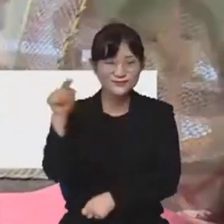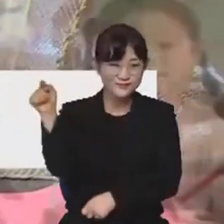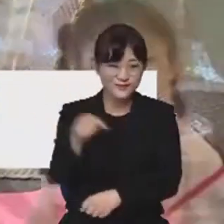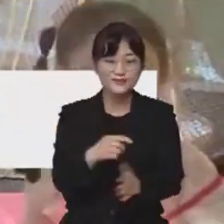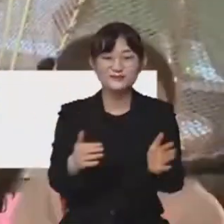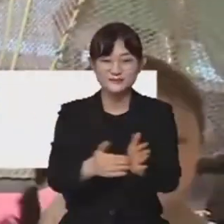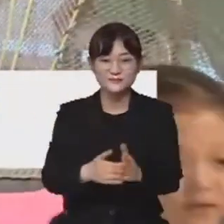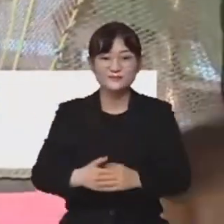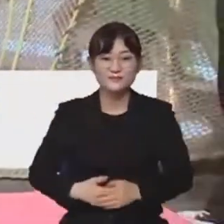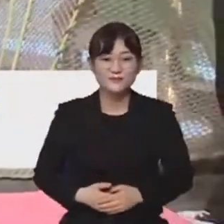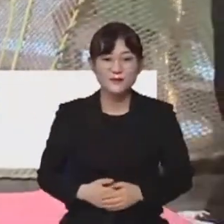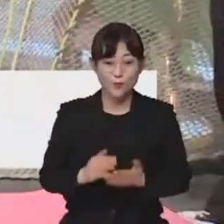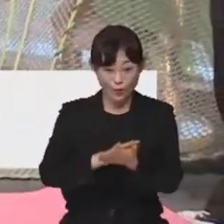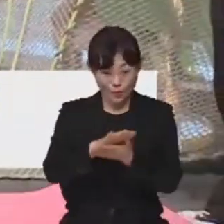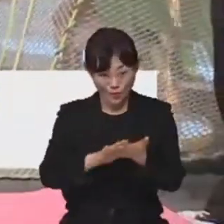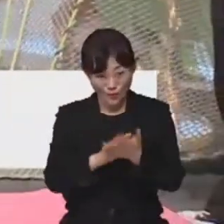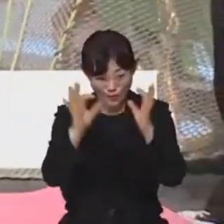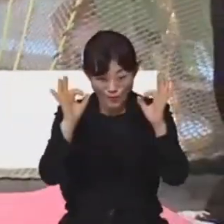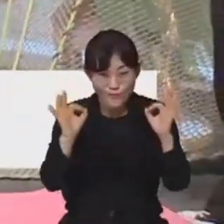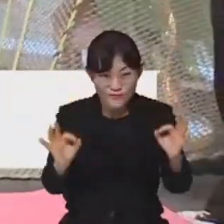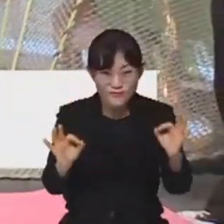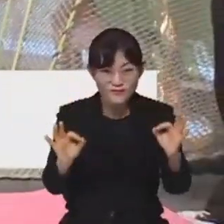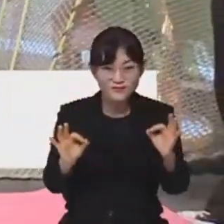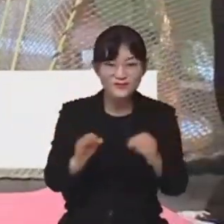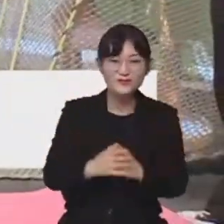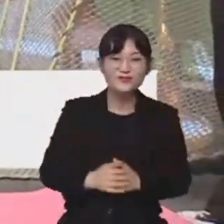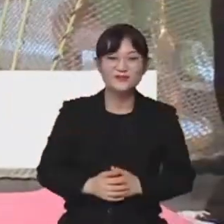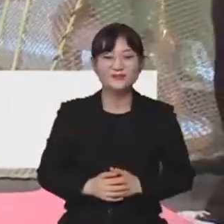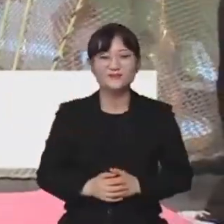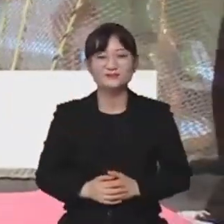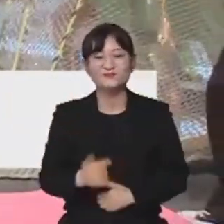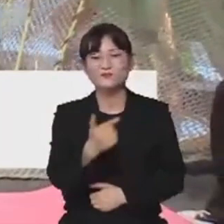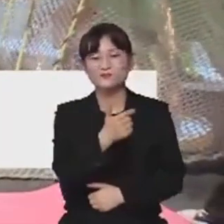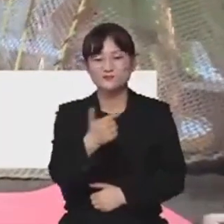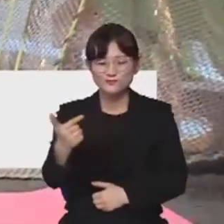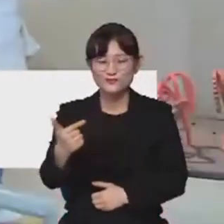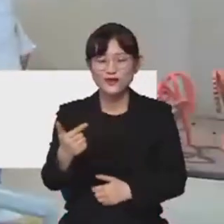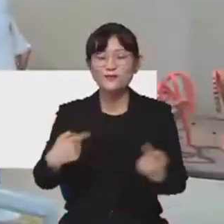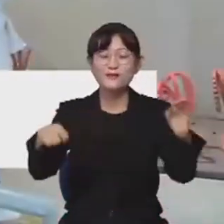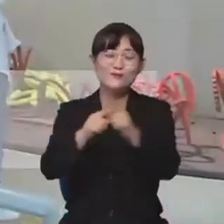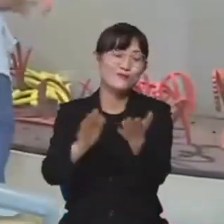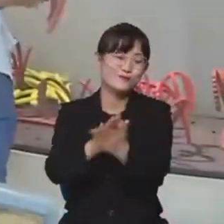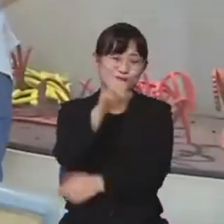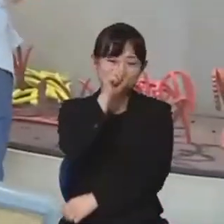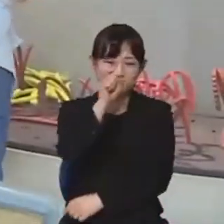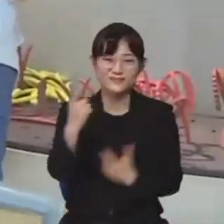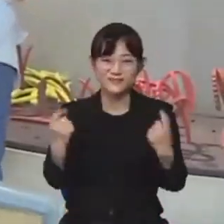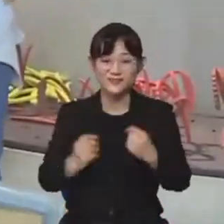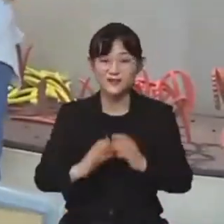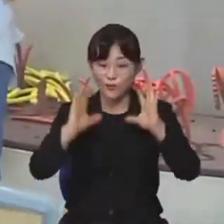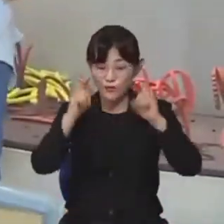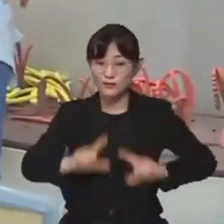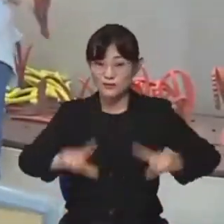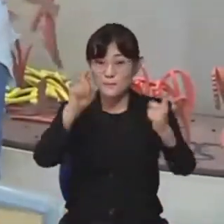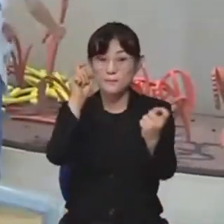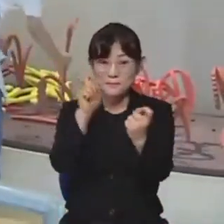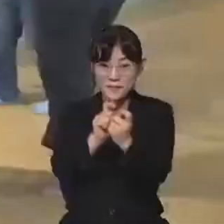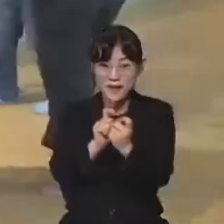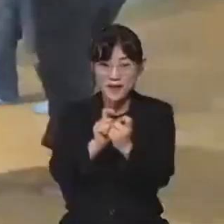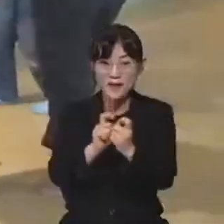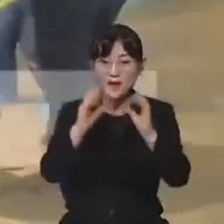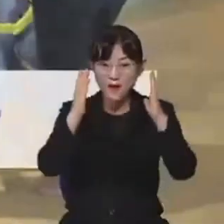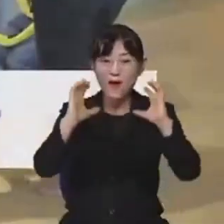와봤고 놀다 보니까 바깥에 야외에 나와서 놀아주고 싶었어요. 어린이날의 기념에 열린 어린이